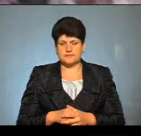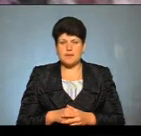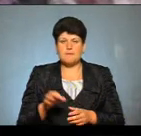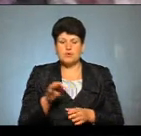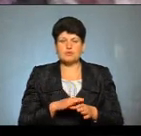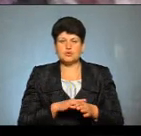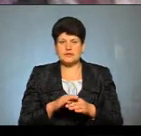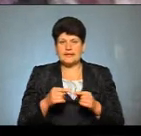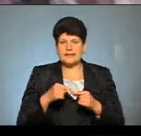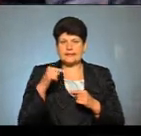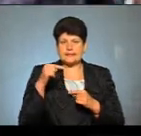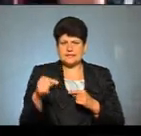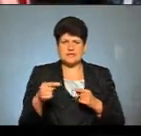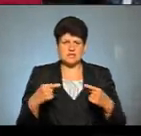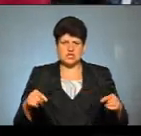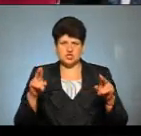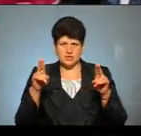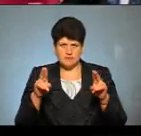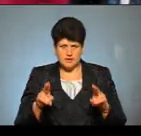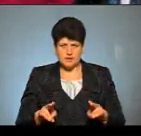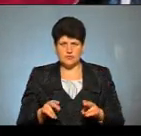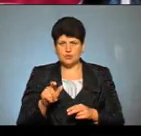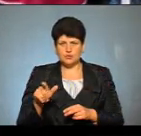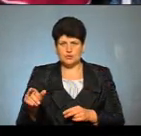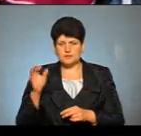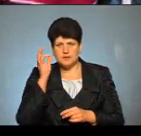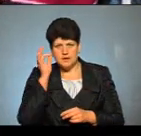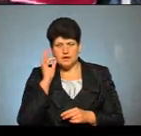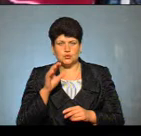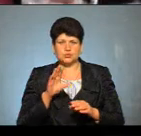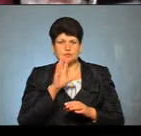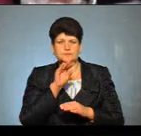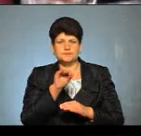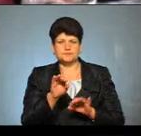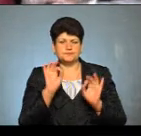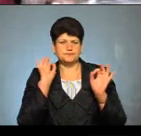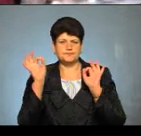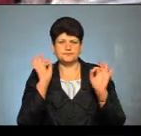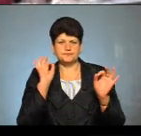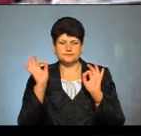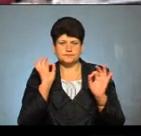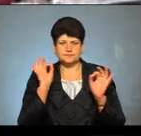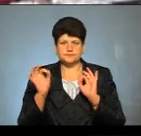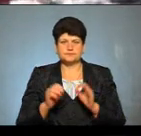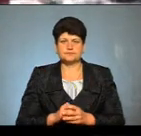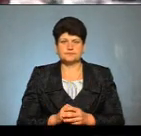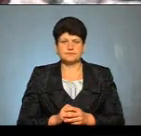дотримання дистанції та інших правил покупцям нагадують згучномовця. Дезінфікуйте руки,